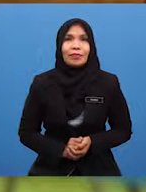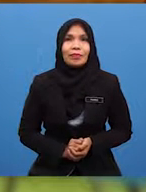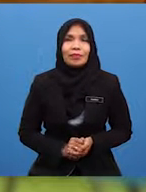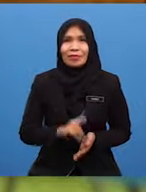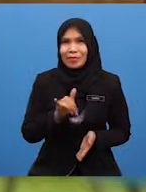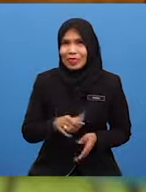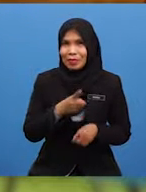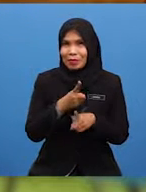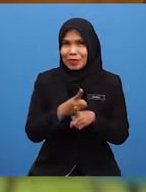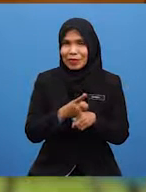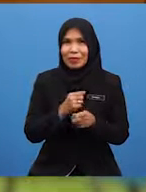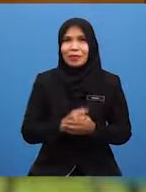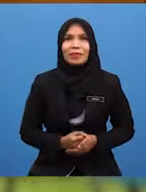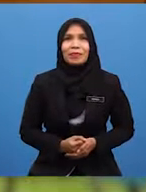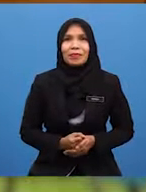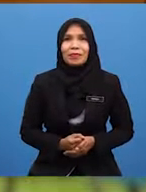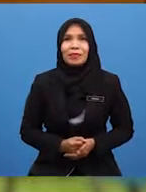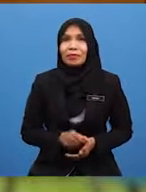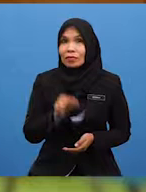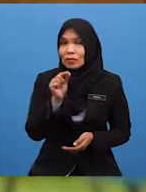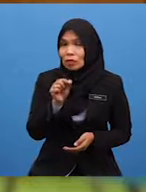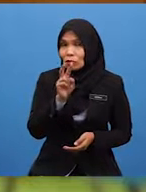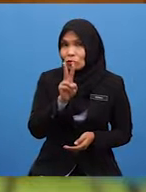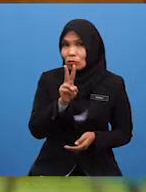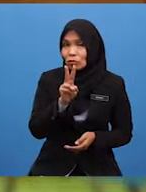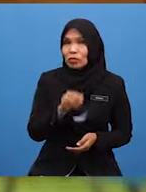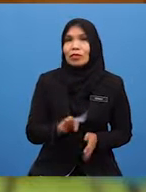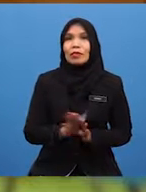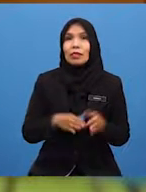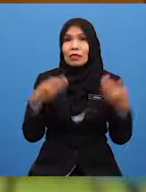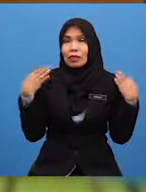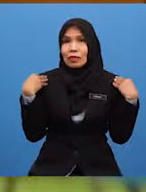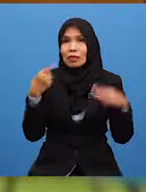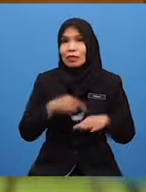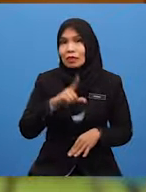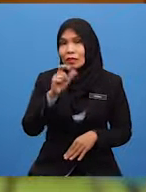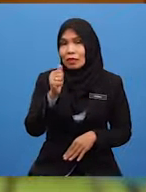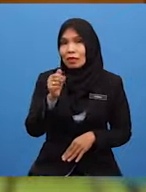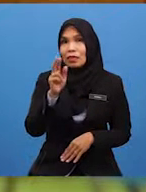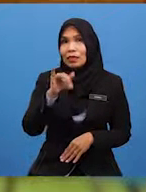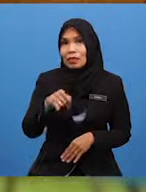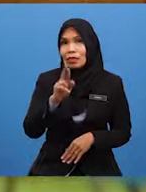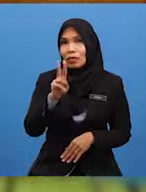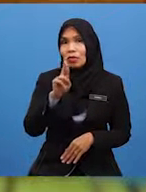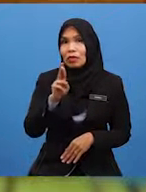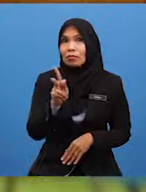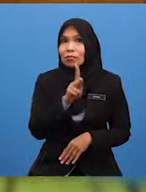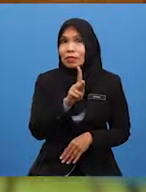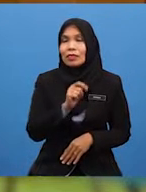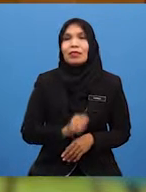Ya, betul. Titik 2 berada pada lajur kiri pada baris